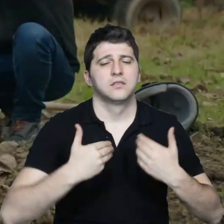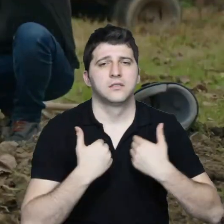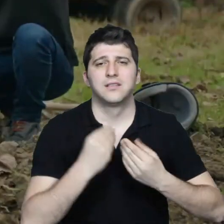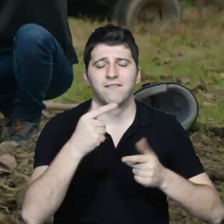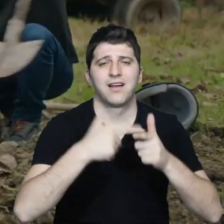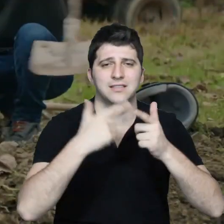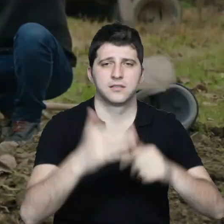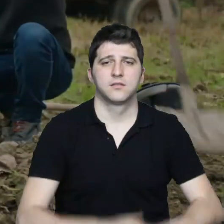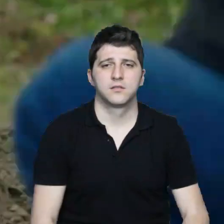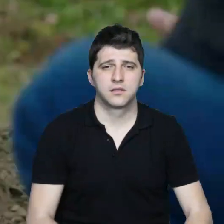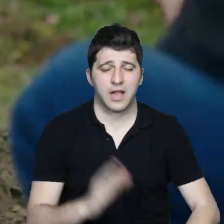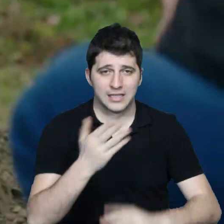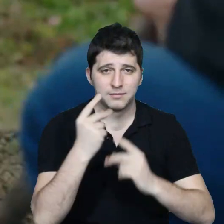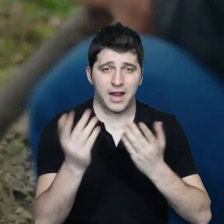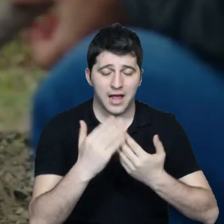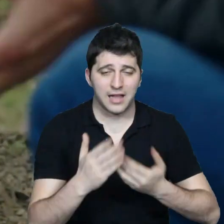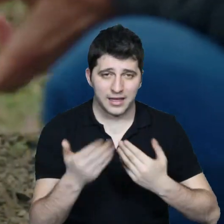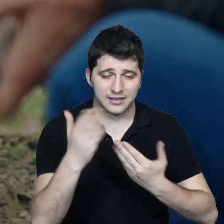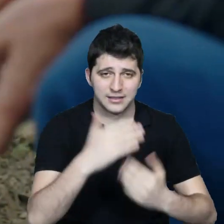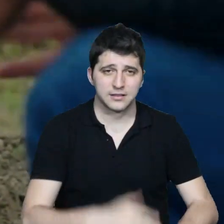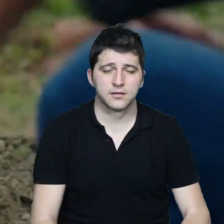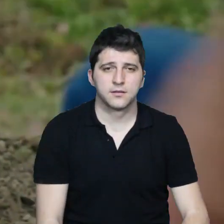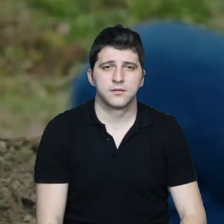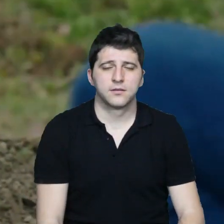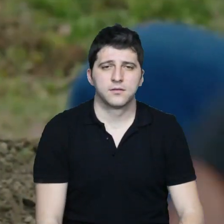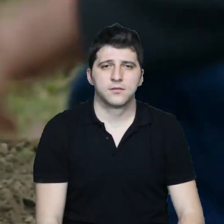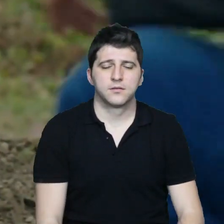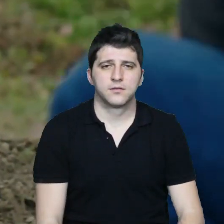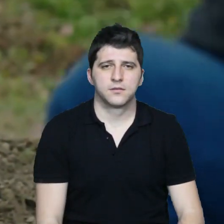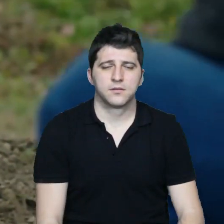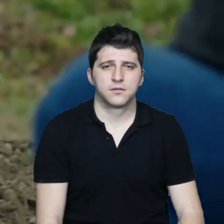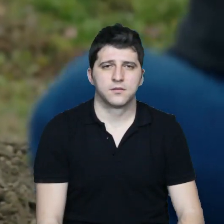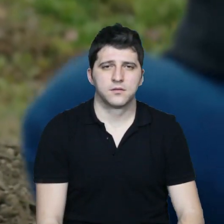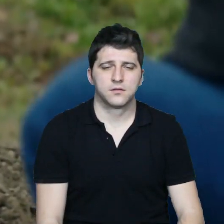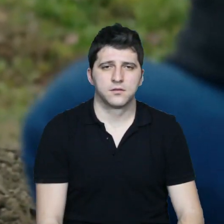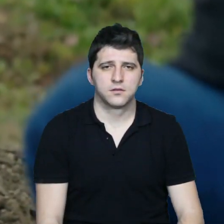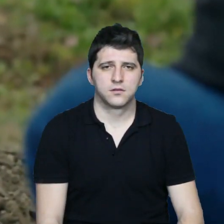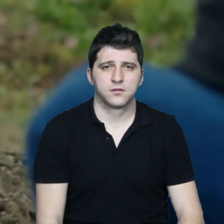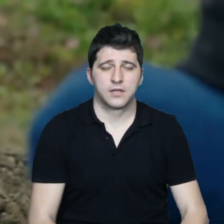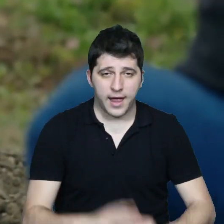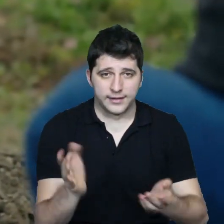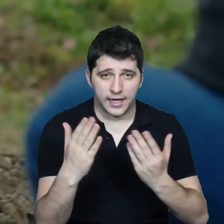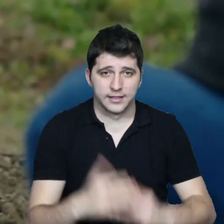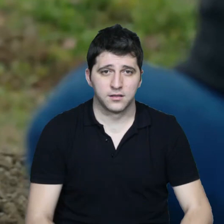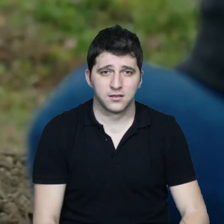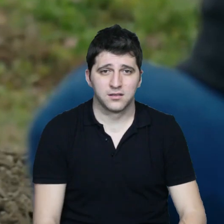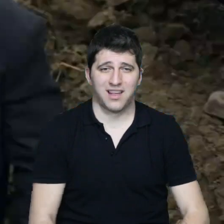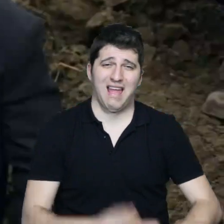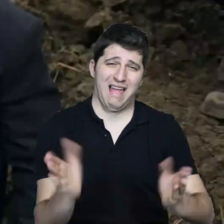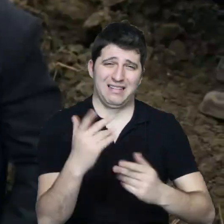Fatih. Hadi İsmail. Hadi yavrum gel şuraya. İsmail kazmayı tavırla attı. Hadi hadi.